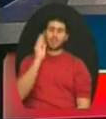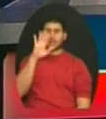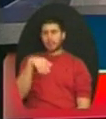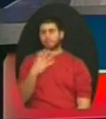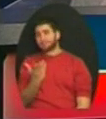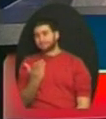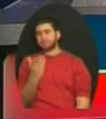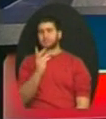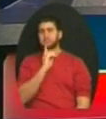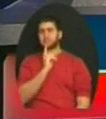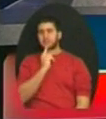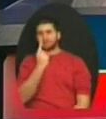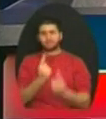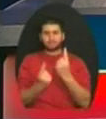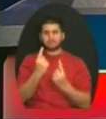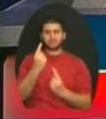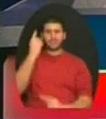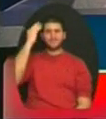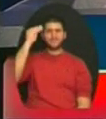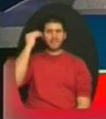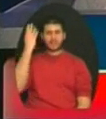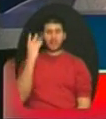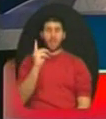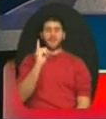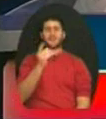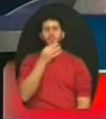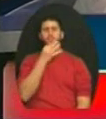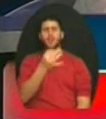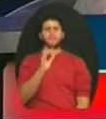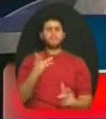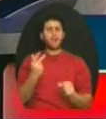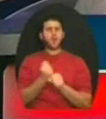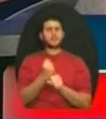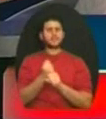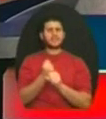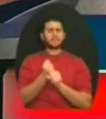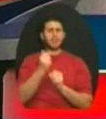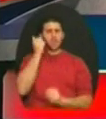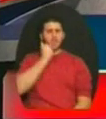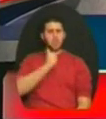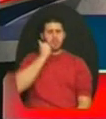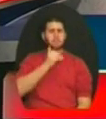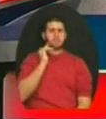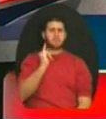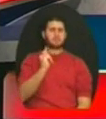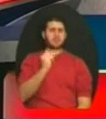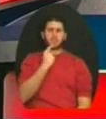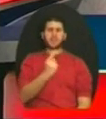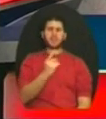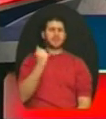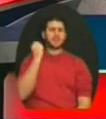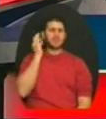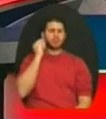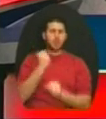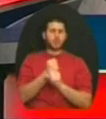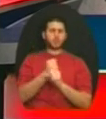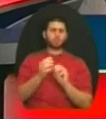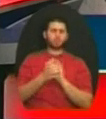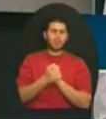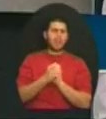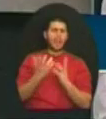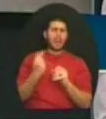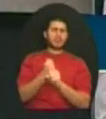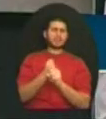של מעט פלסטיניות. והשאלה, מה עושים ביום יום? מה זה נשים עושות שלום? איך עושים